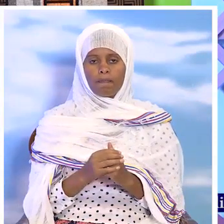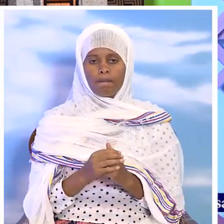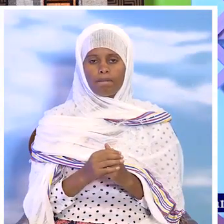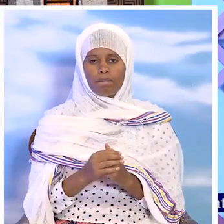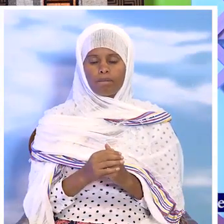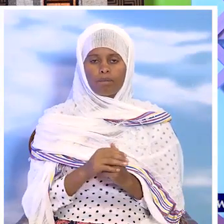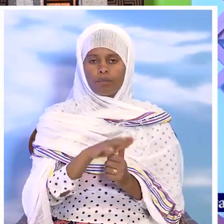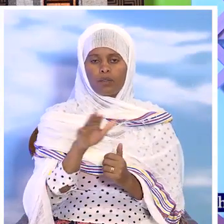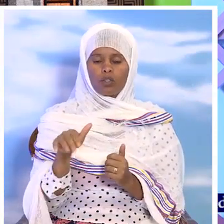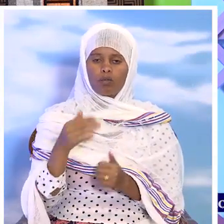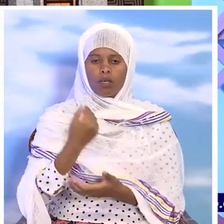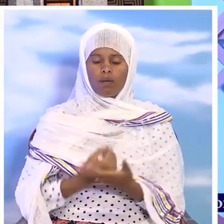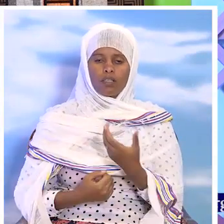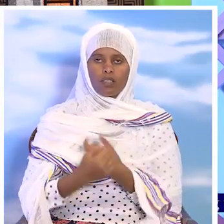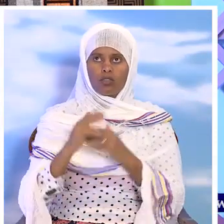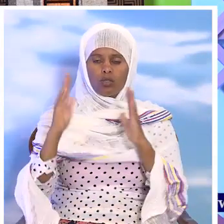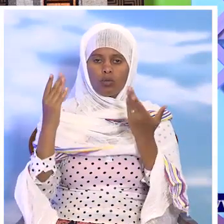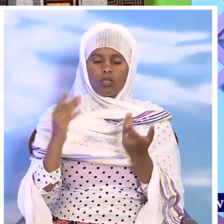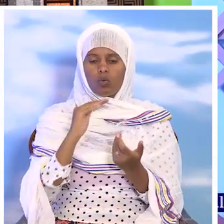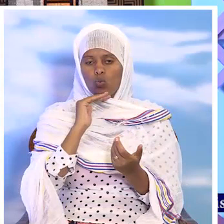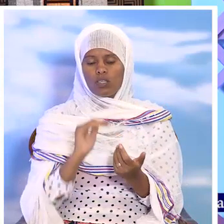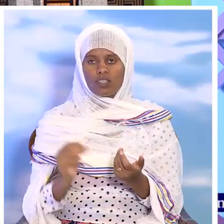ነቶም ኣብ ሓጢኣት ዝነበሩ ድማ ውልድነት